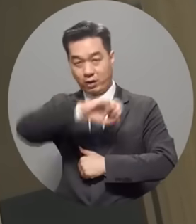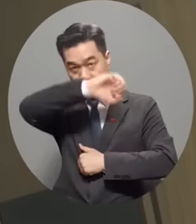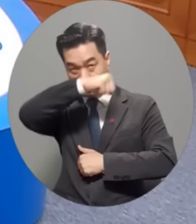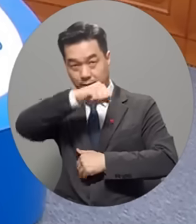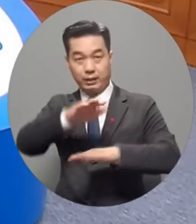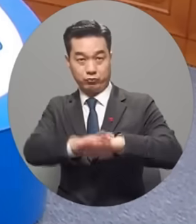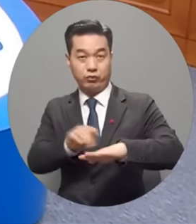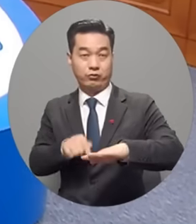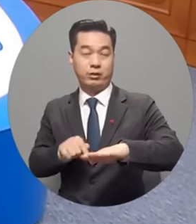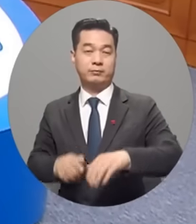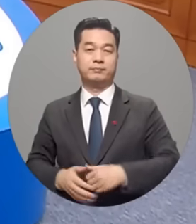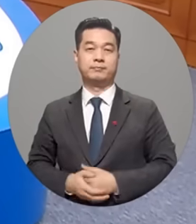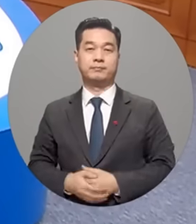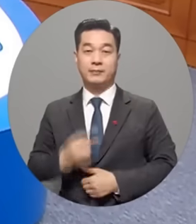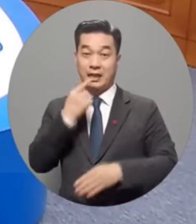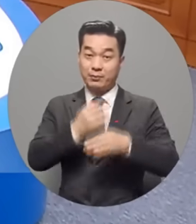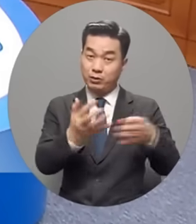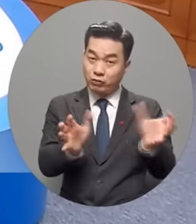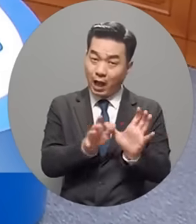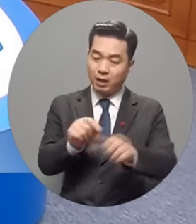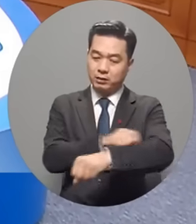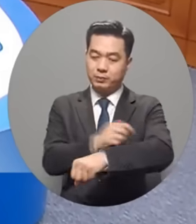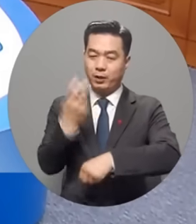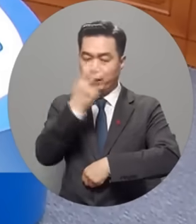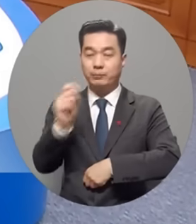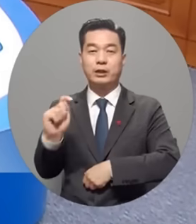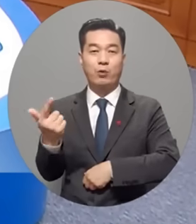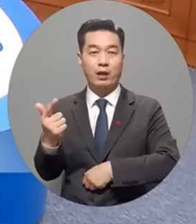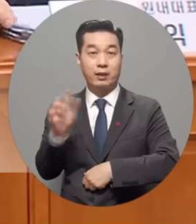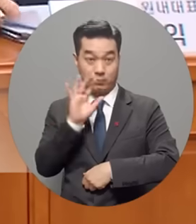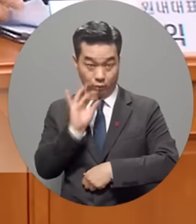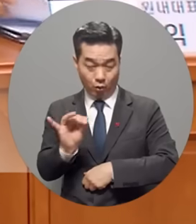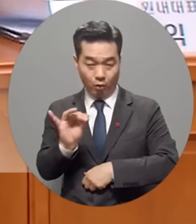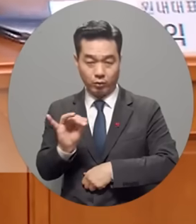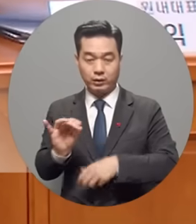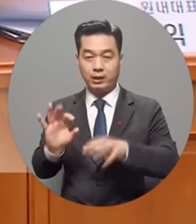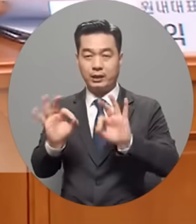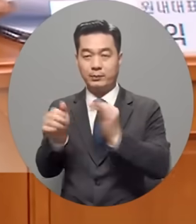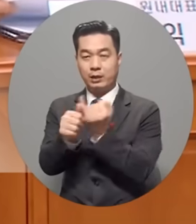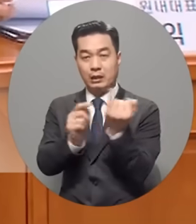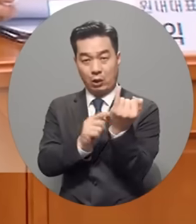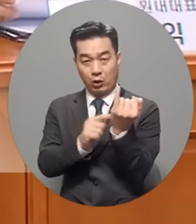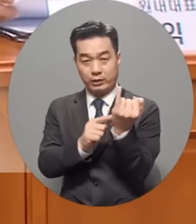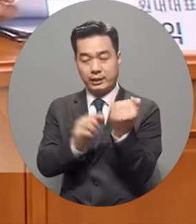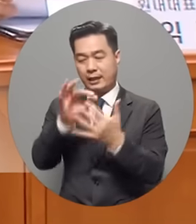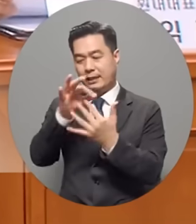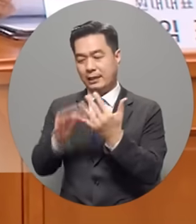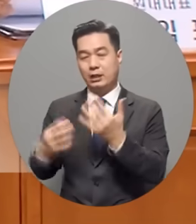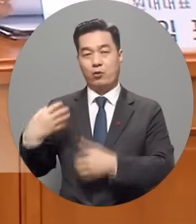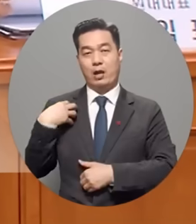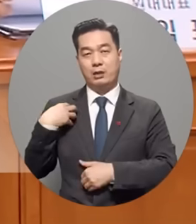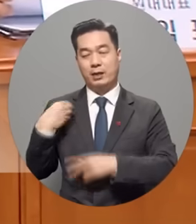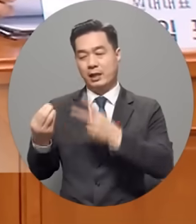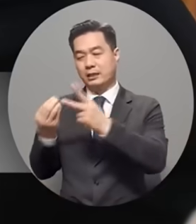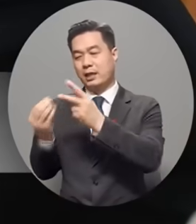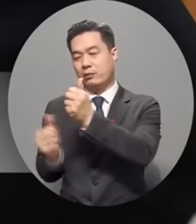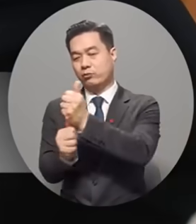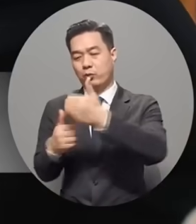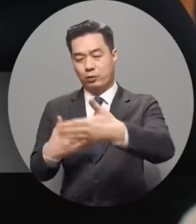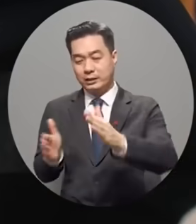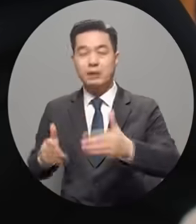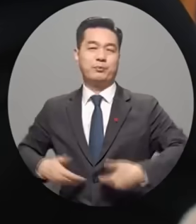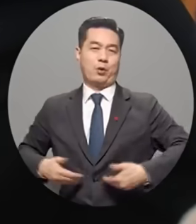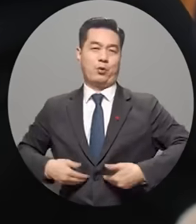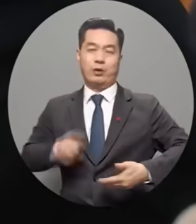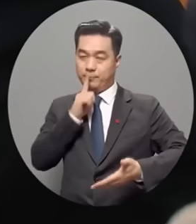편성됐습니다. 민주당은 특별감찰관은 물론 김건희 여사 일정 등을 관리할 제2부속실이 필요하다고